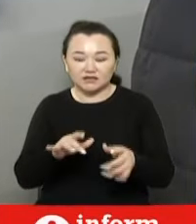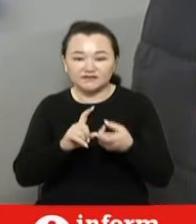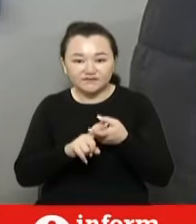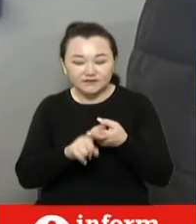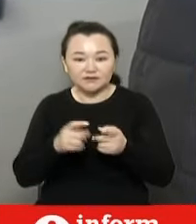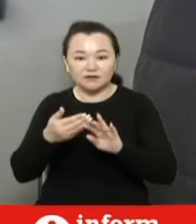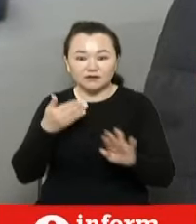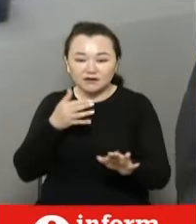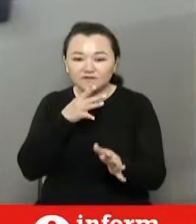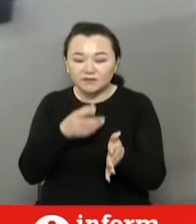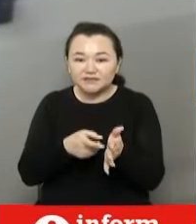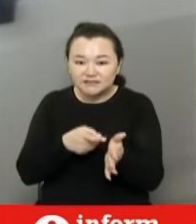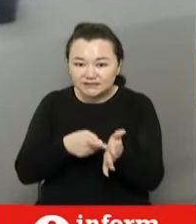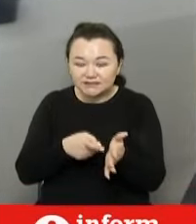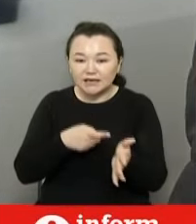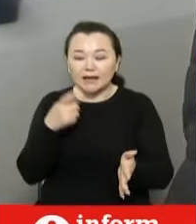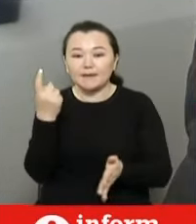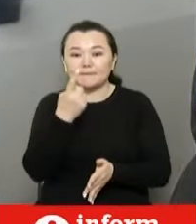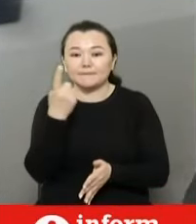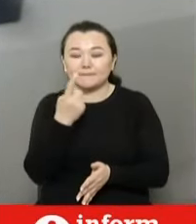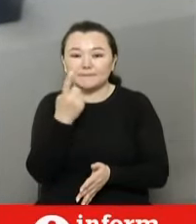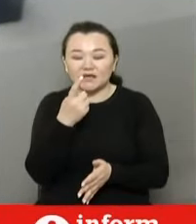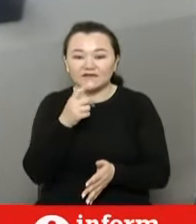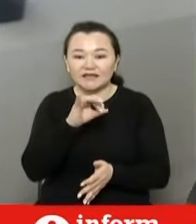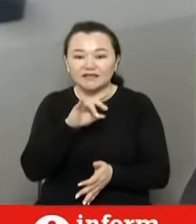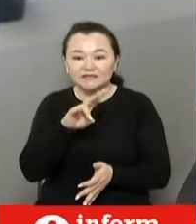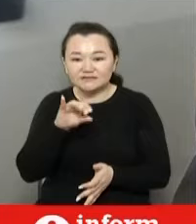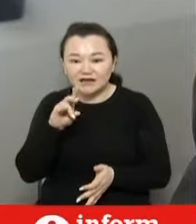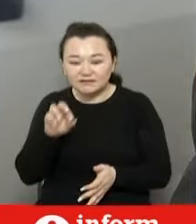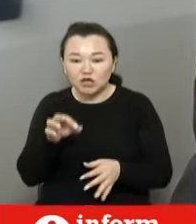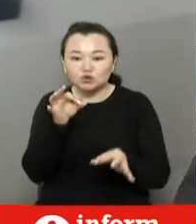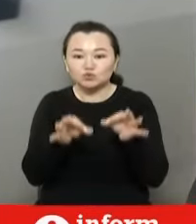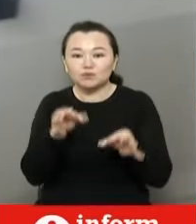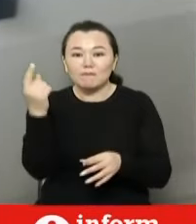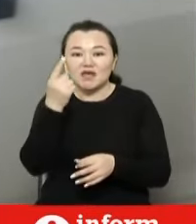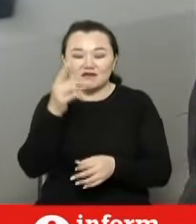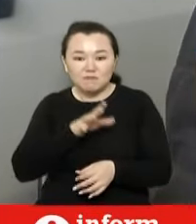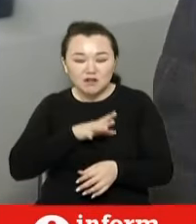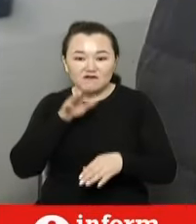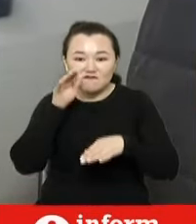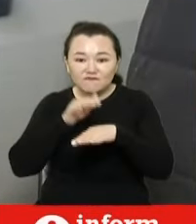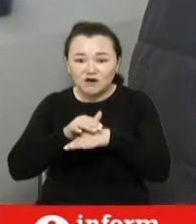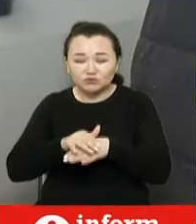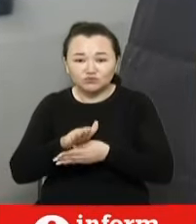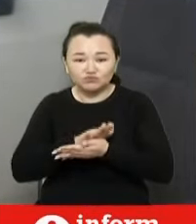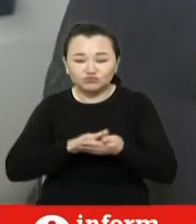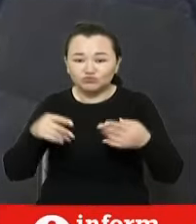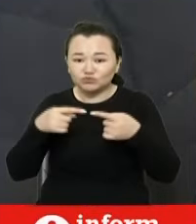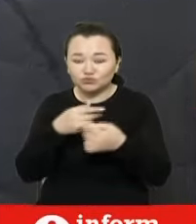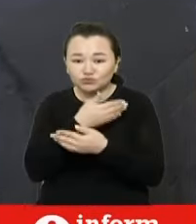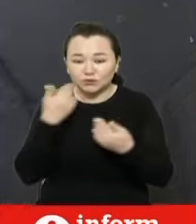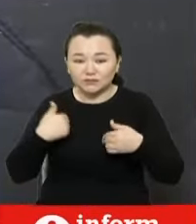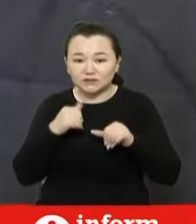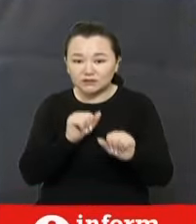ала тергеу кезінде де, мына бірінші инстанциядағы сот болған кезде де ешқандай дәлелдеме болмады. Мен